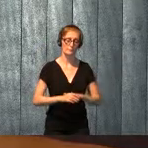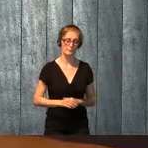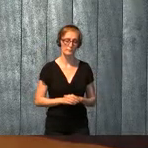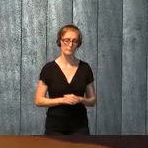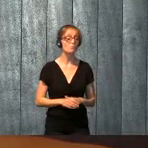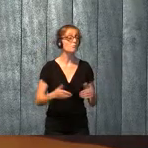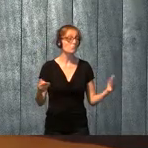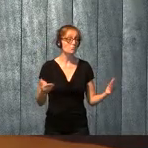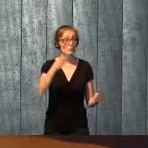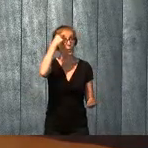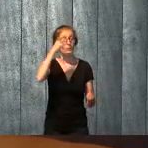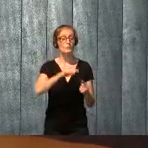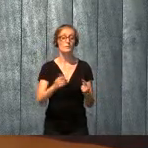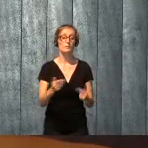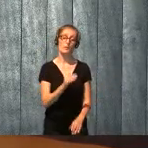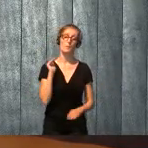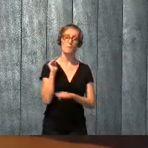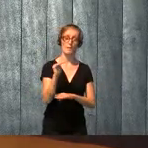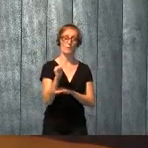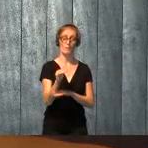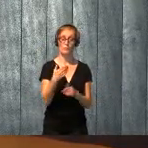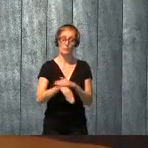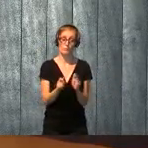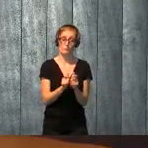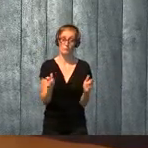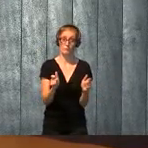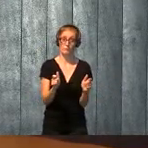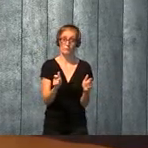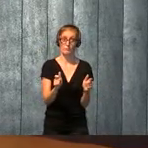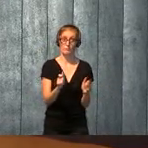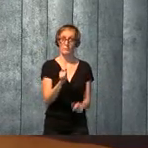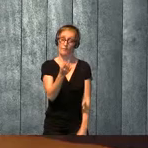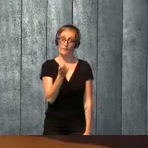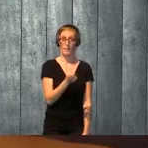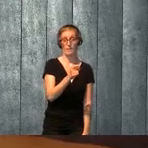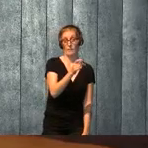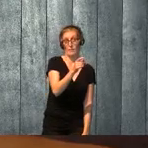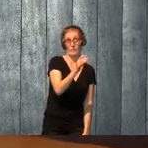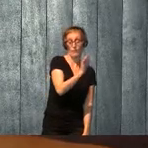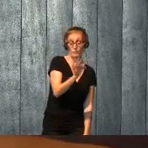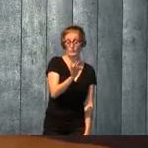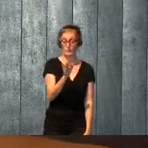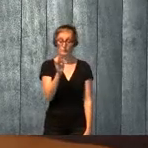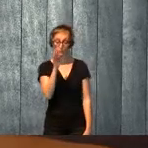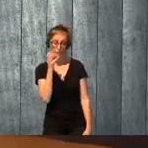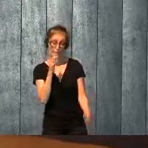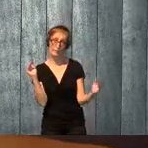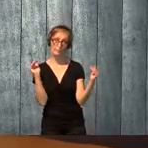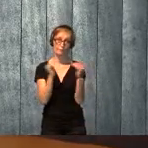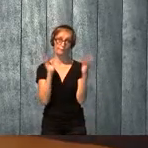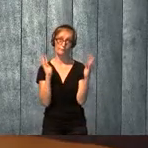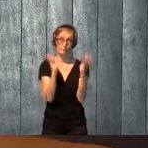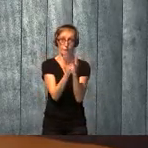en contact des patrons de PME françaises et africaines, pour que, sur un pied